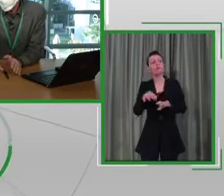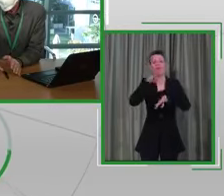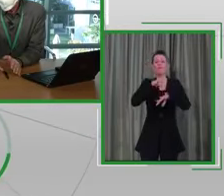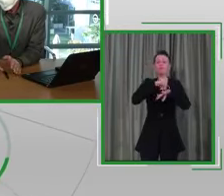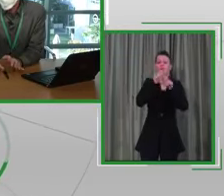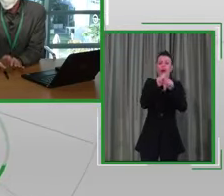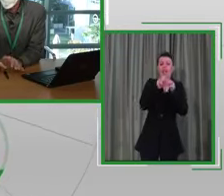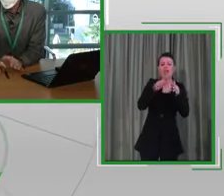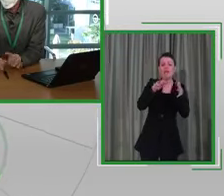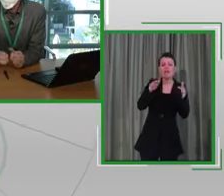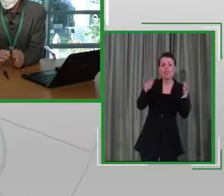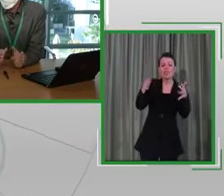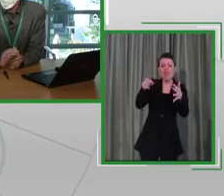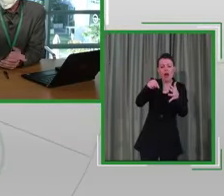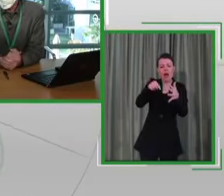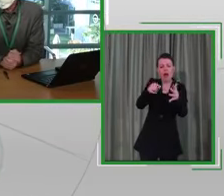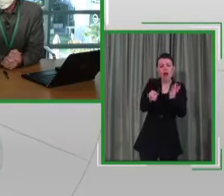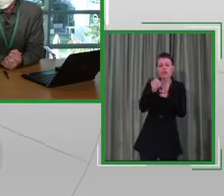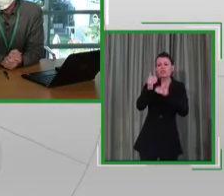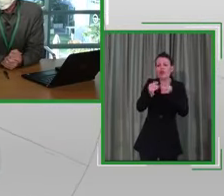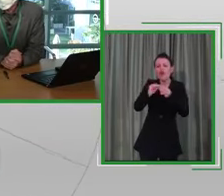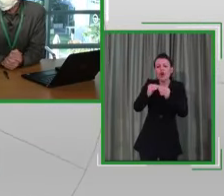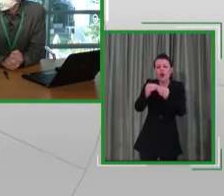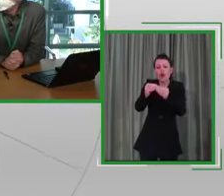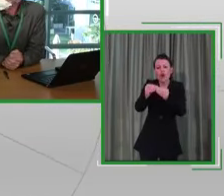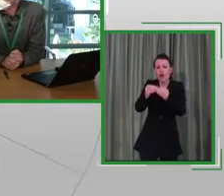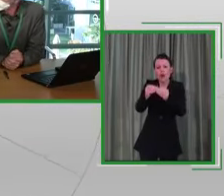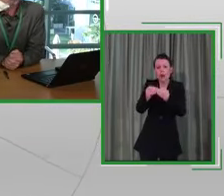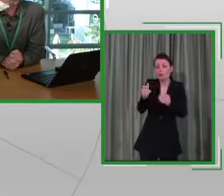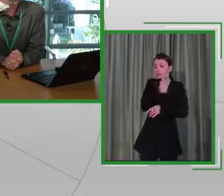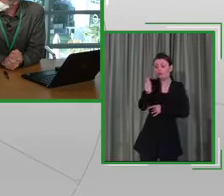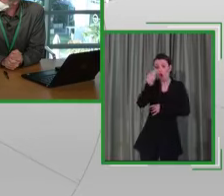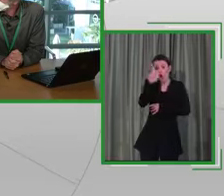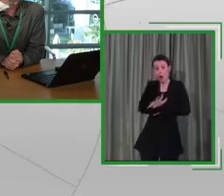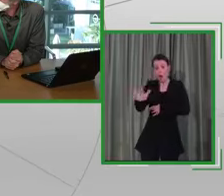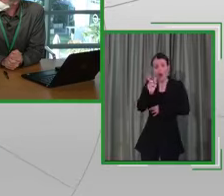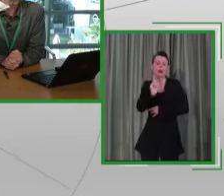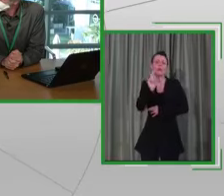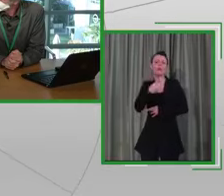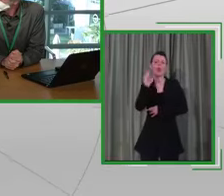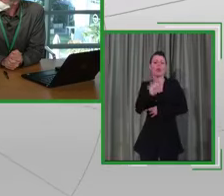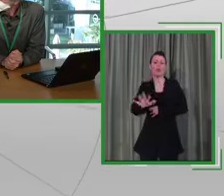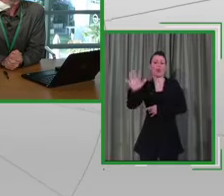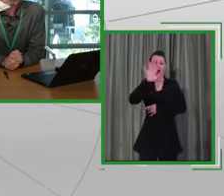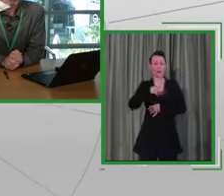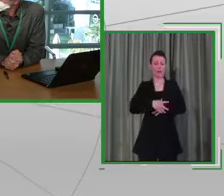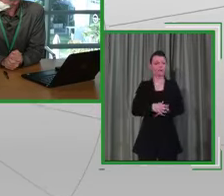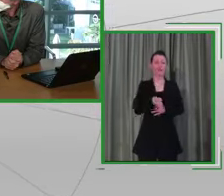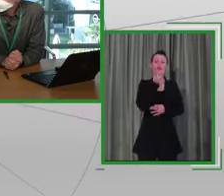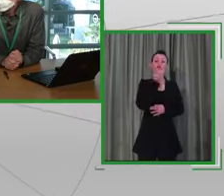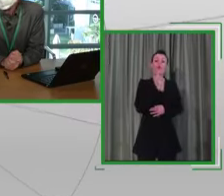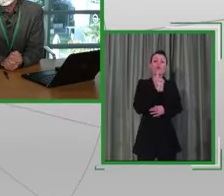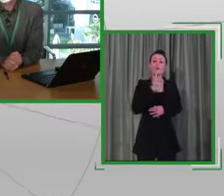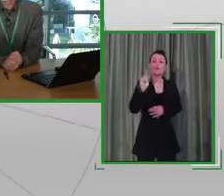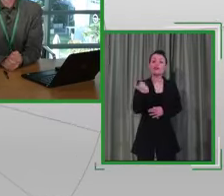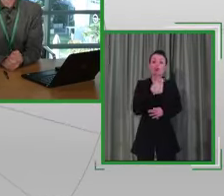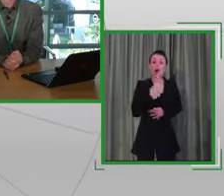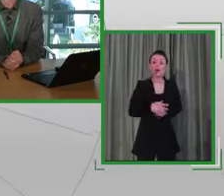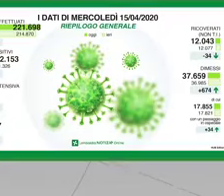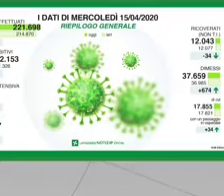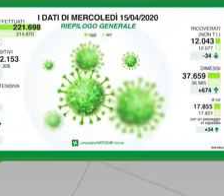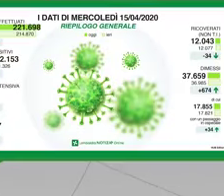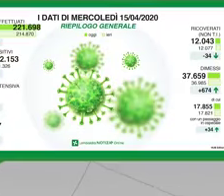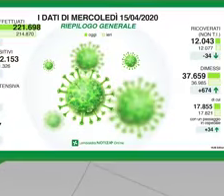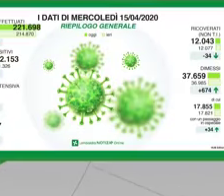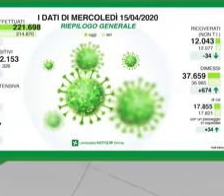non solo in lombardia ma anche nel resto del globo prego buon pomeriggio a tutti per quello che riguarda i i